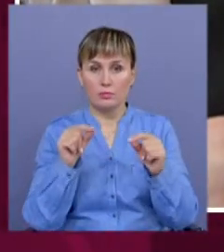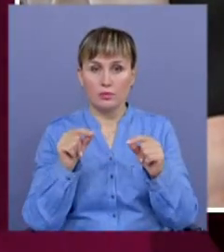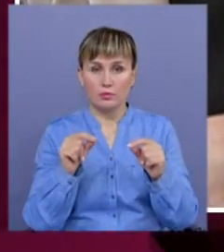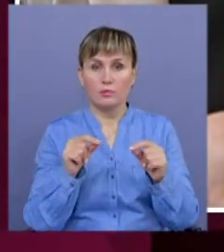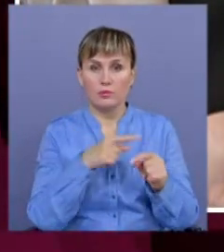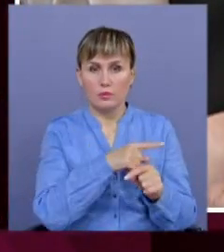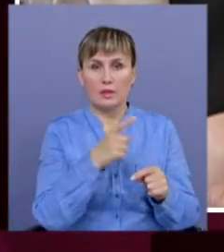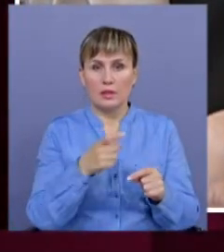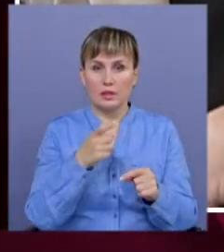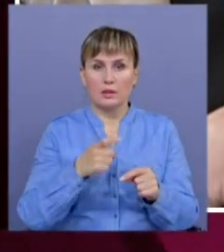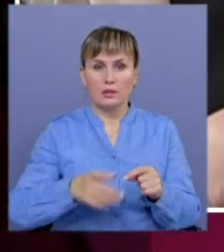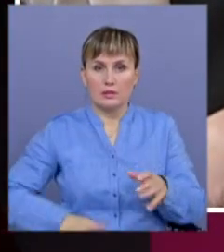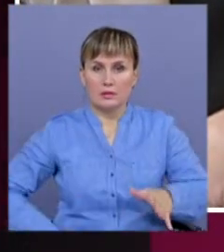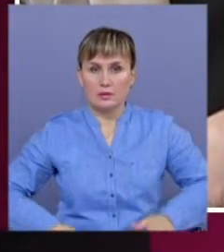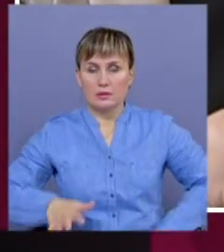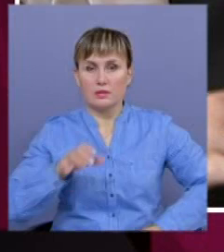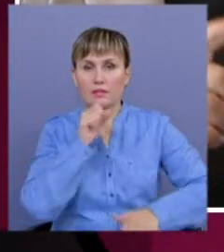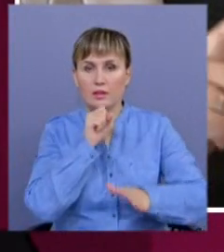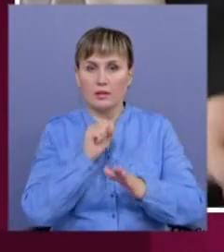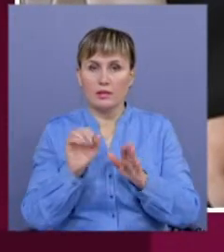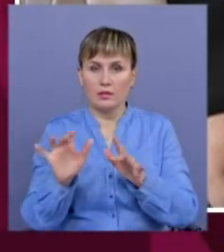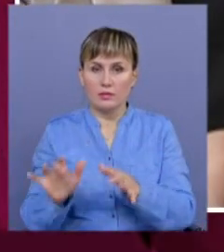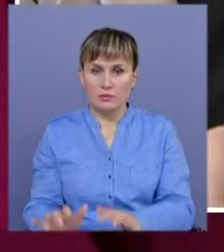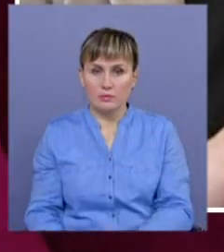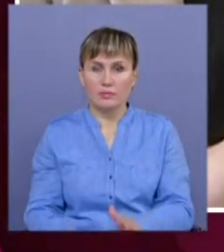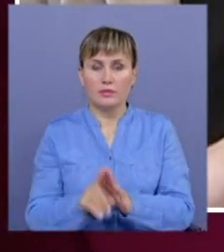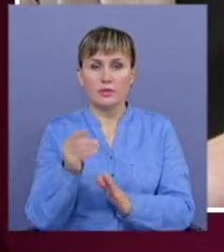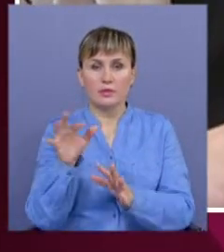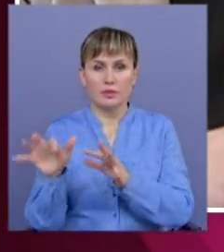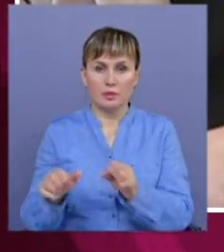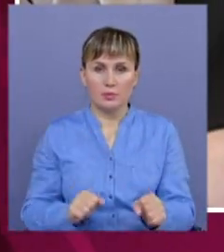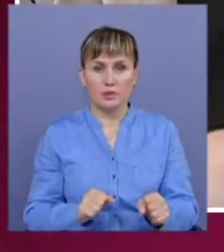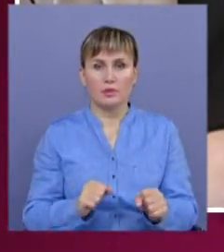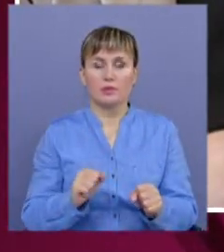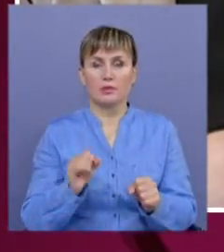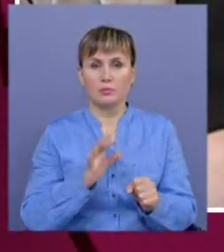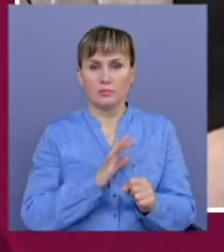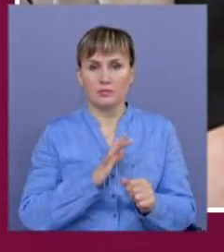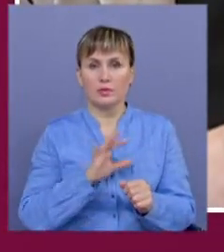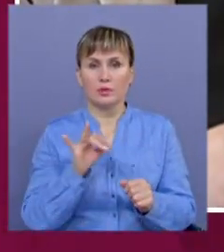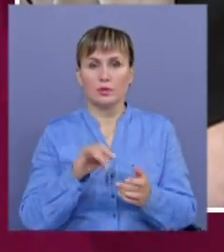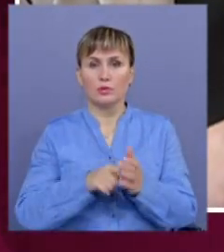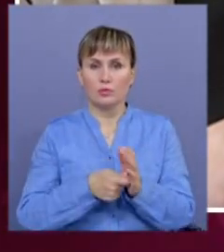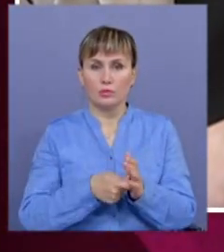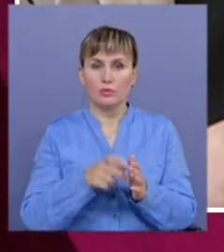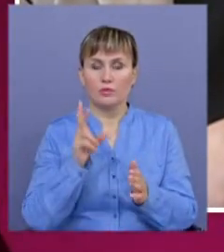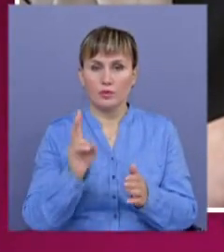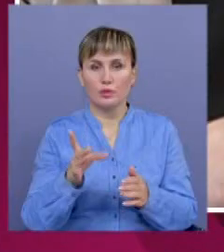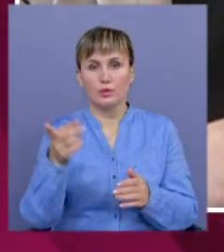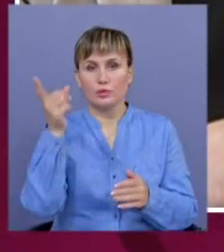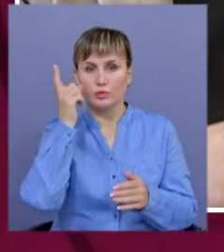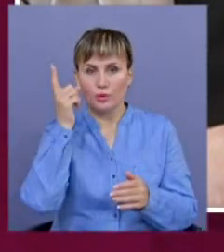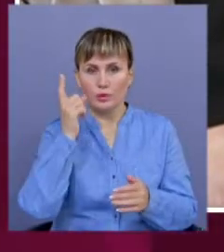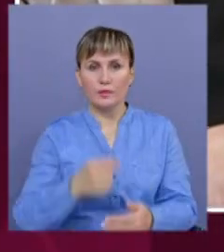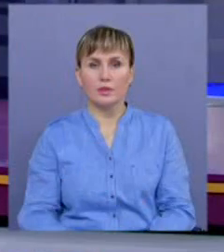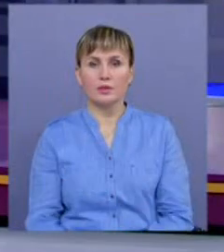по карманам хозяйничают подозреваемые, как правило, забирают денежные средства, ключи от квартир, сотовые